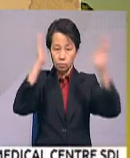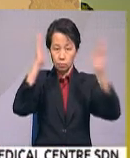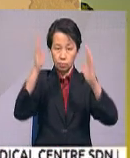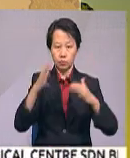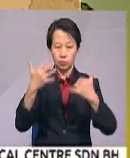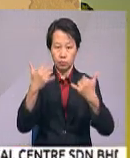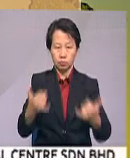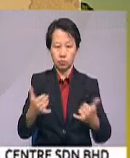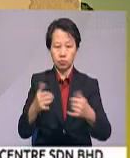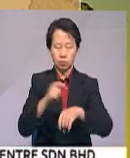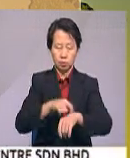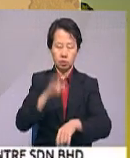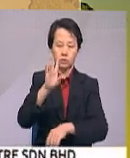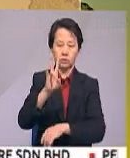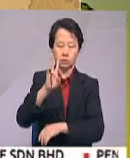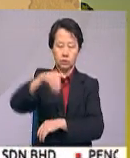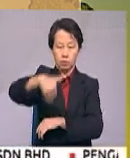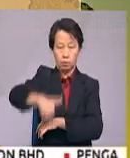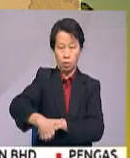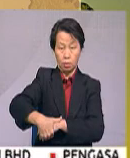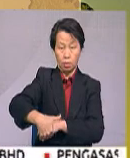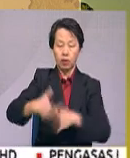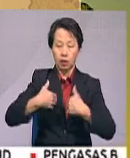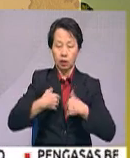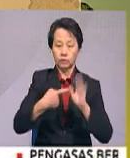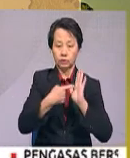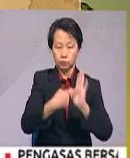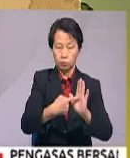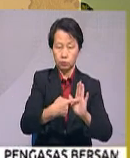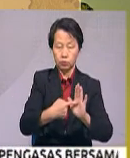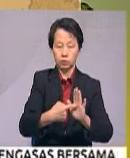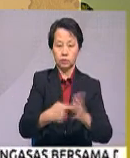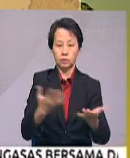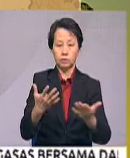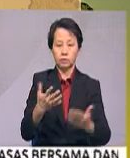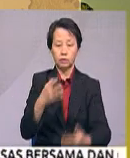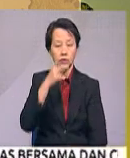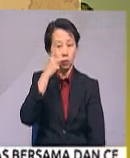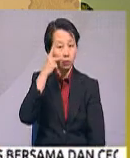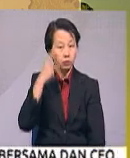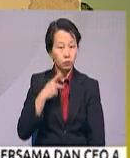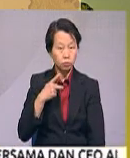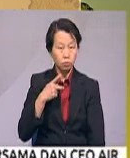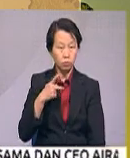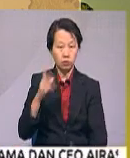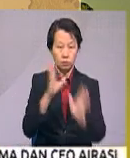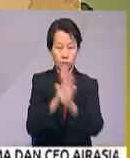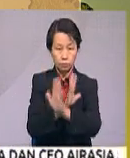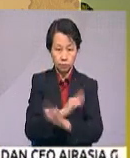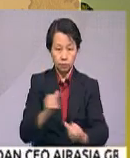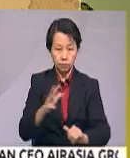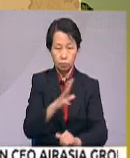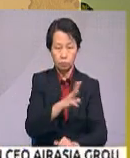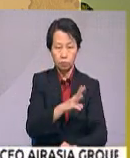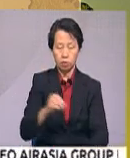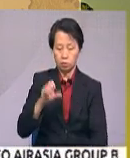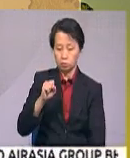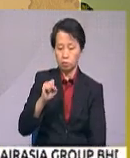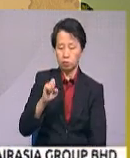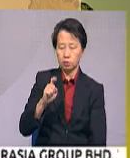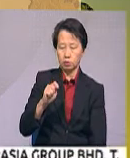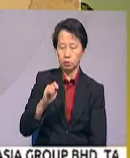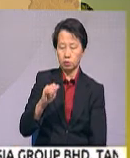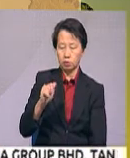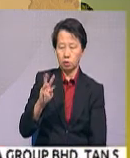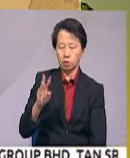ketika ini sehingga jam 7 malam masih lagi menunjukkan stesen meteorologi Kuching di Sarawak dan juga stesen meteorologi Setiawan